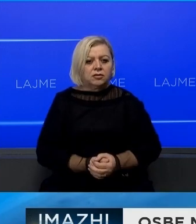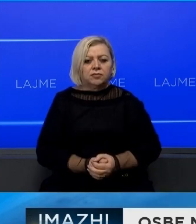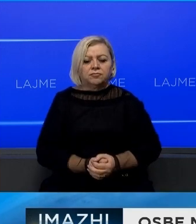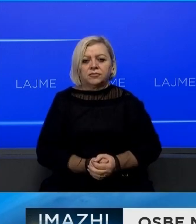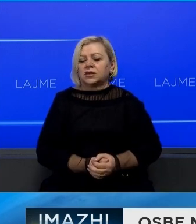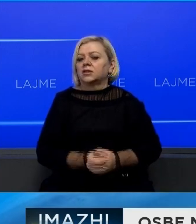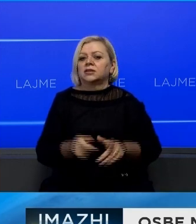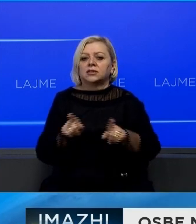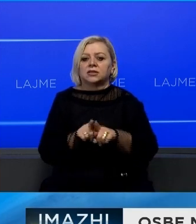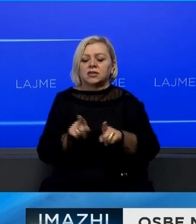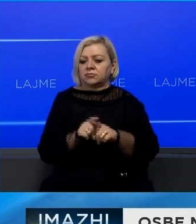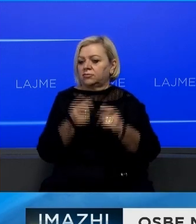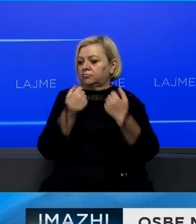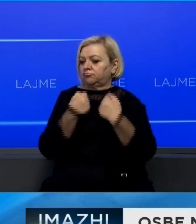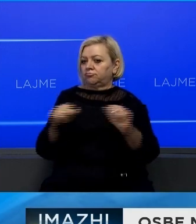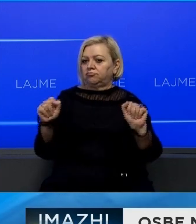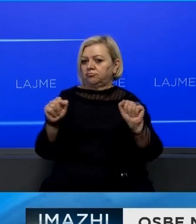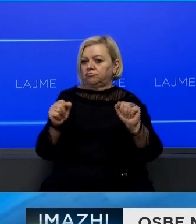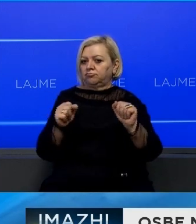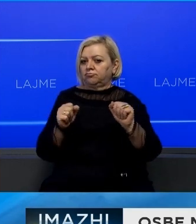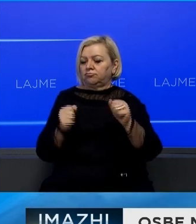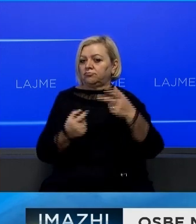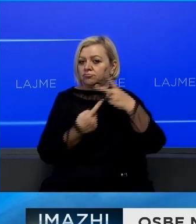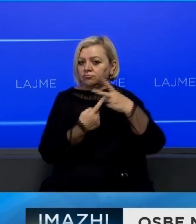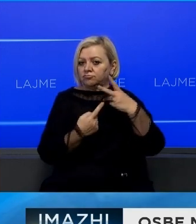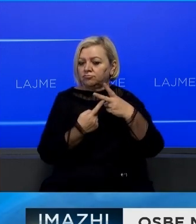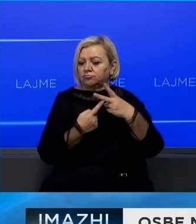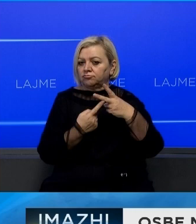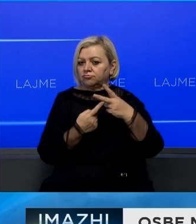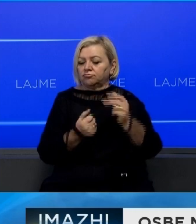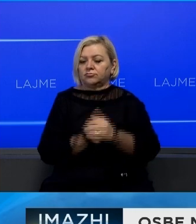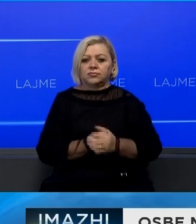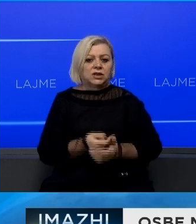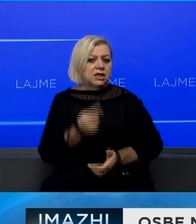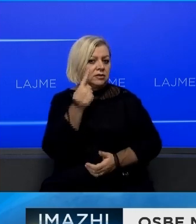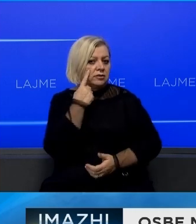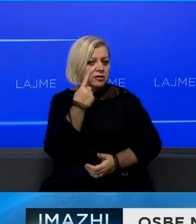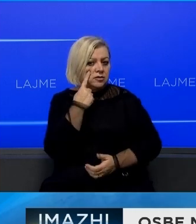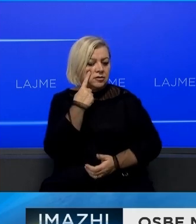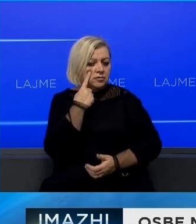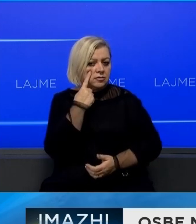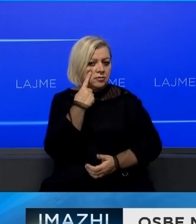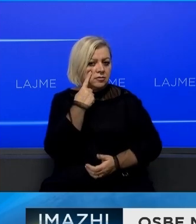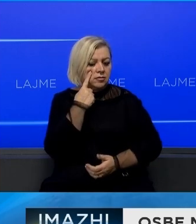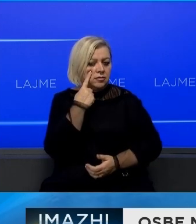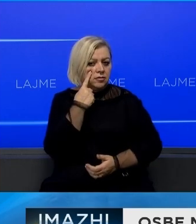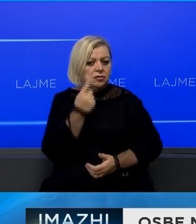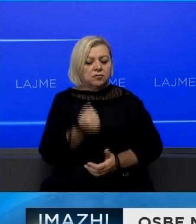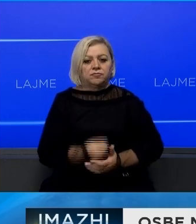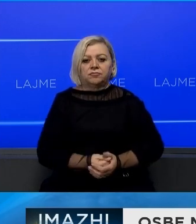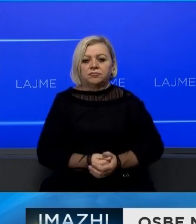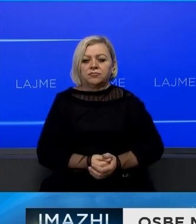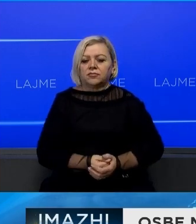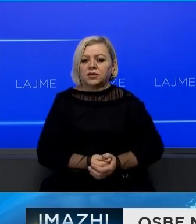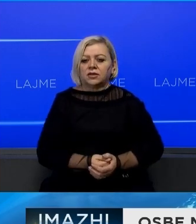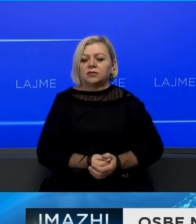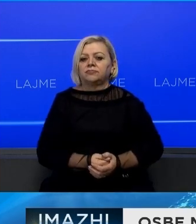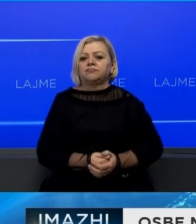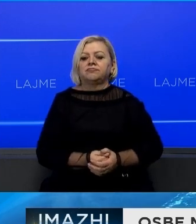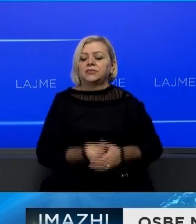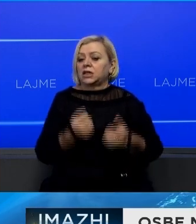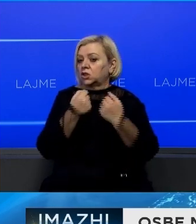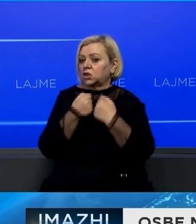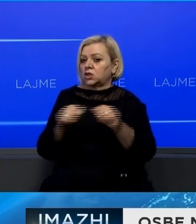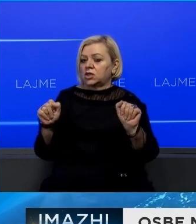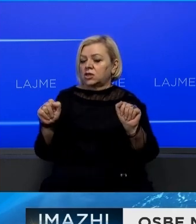i përket liris, medjave, në në kuptimin e nxitjes, sa një skene të lirë